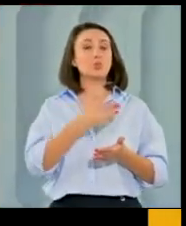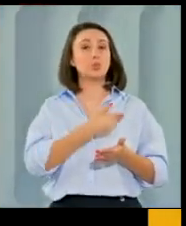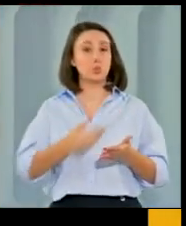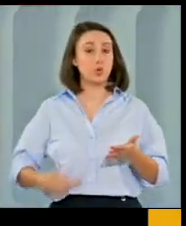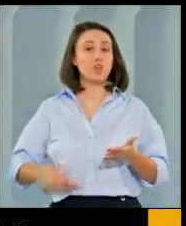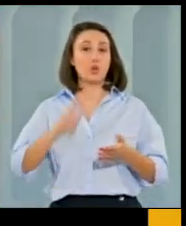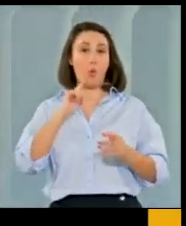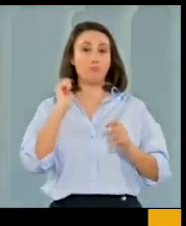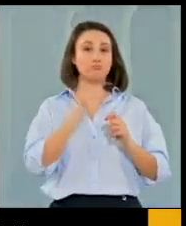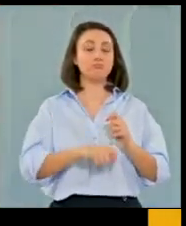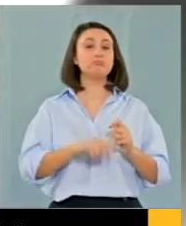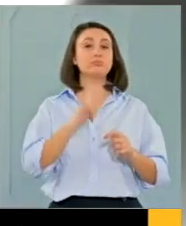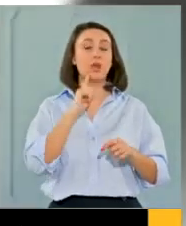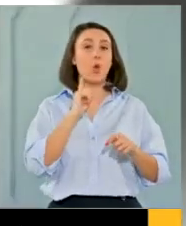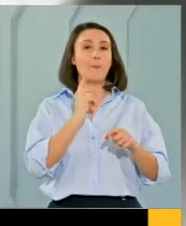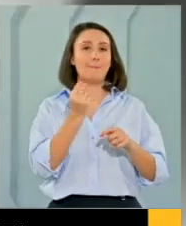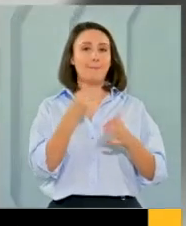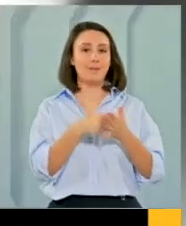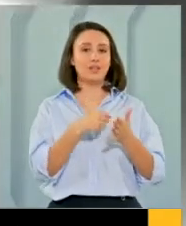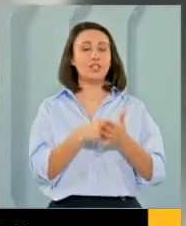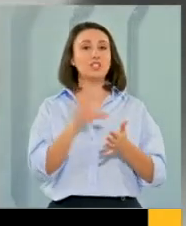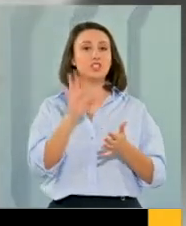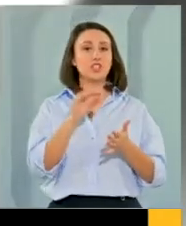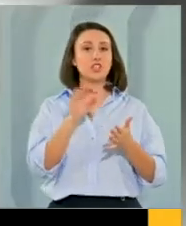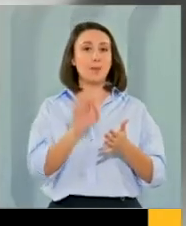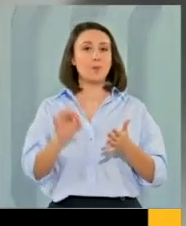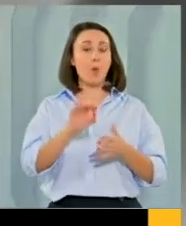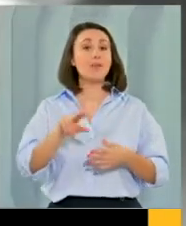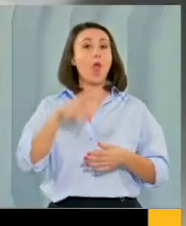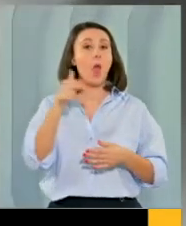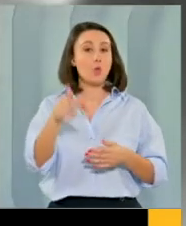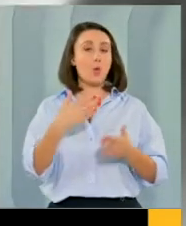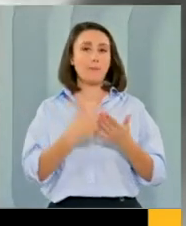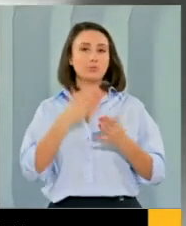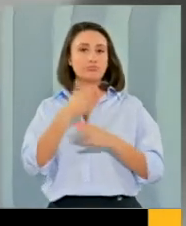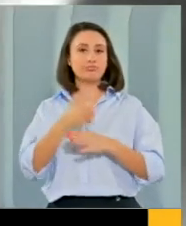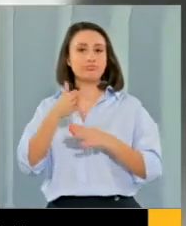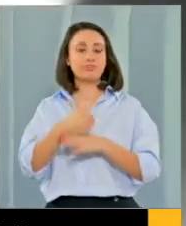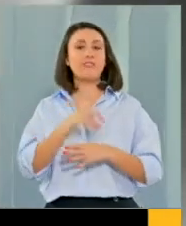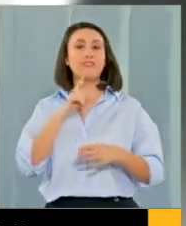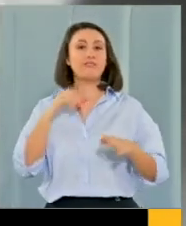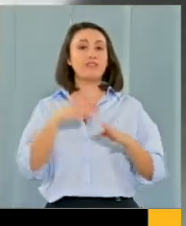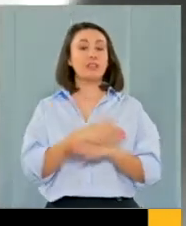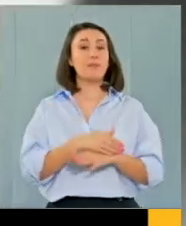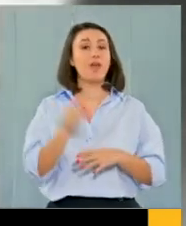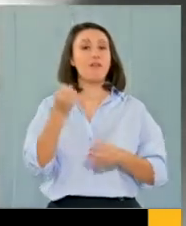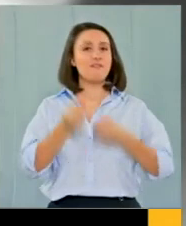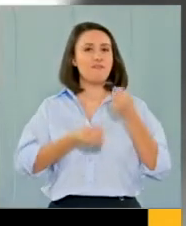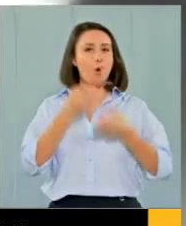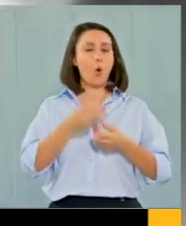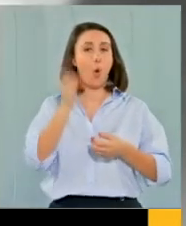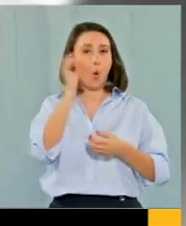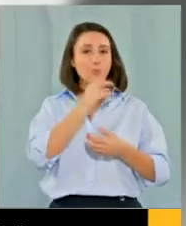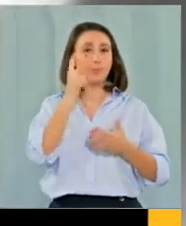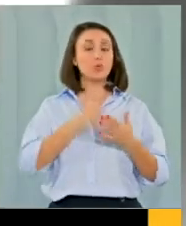obligate să plătească daune morale și materiale de peste 50 de milioane de euro către victimele incendiului din octombrie 2015.